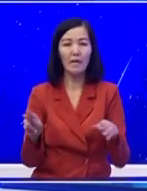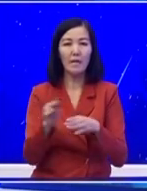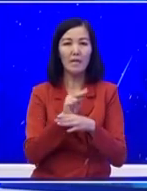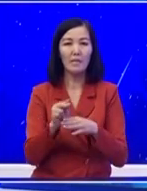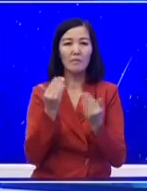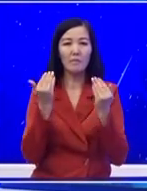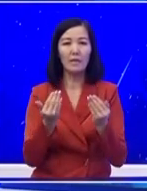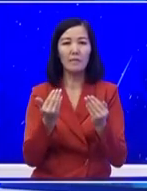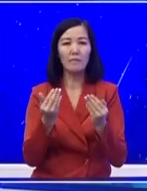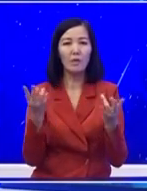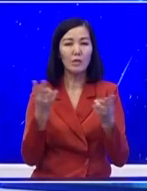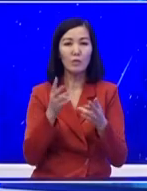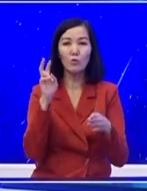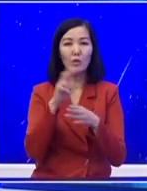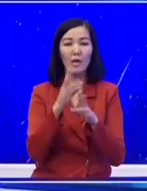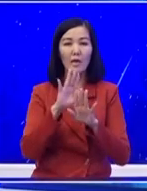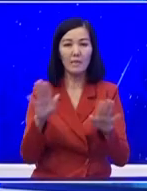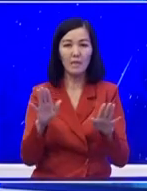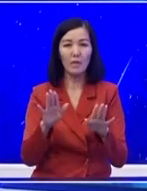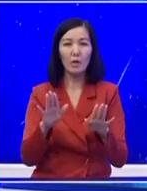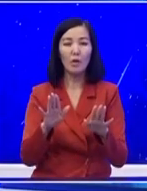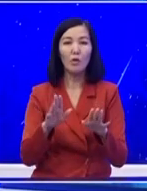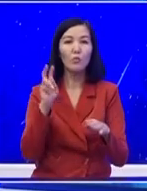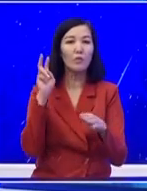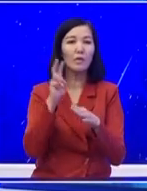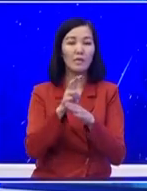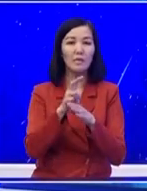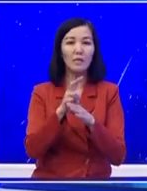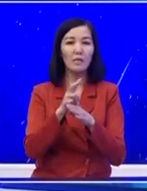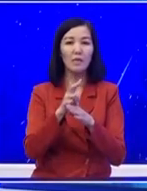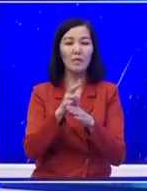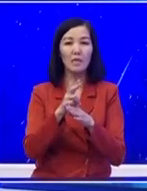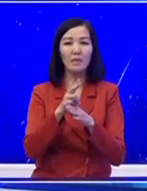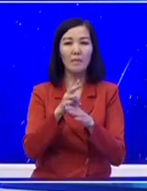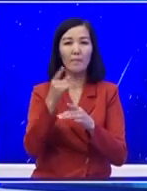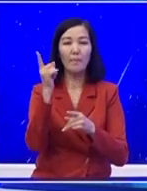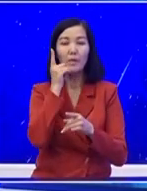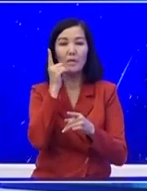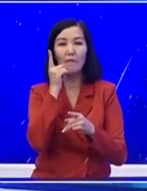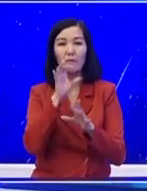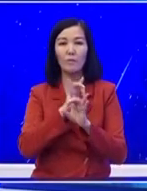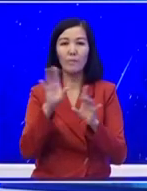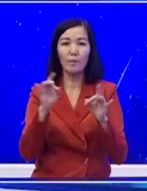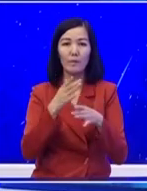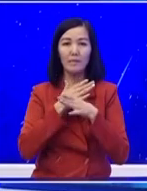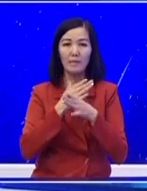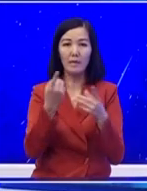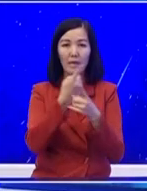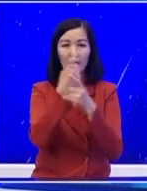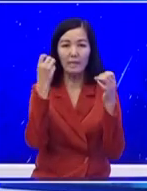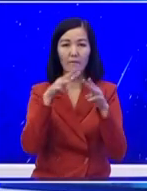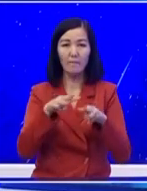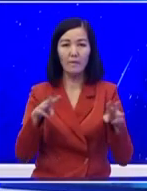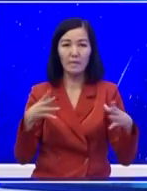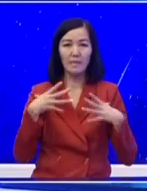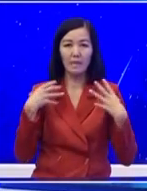данным пациентам не нужно ходить. То есть не нужно идти в очаг, а не только консультироваться по телефону, заявила заместитель министра здравоохранения